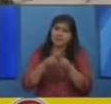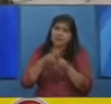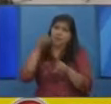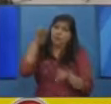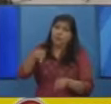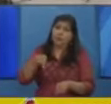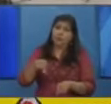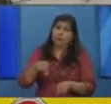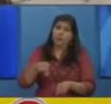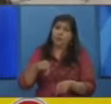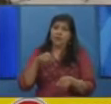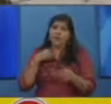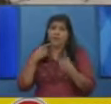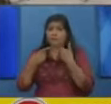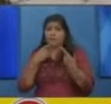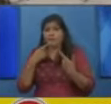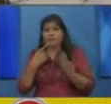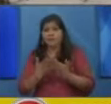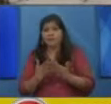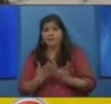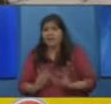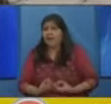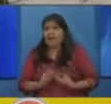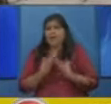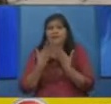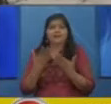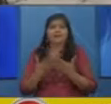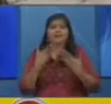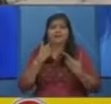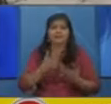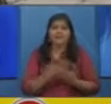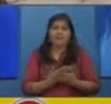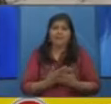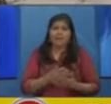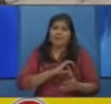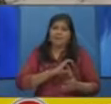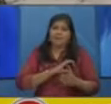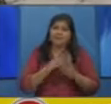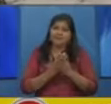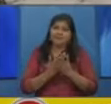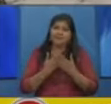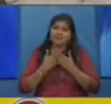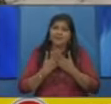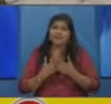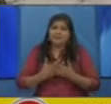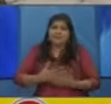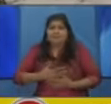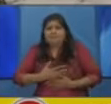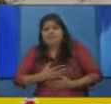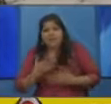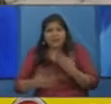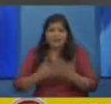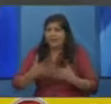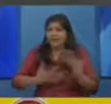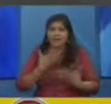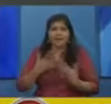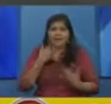उनकी विनोदपूर्ण बातें मुझे इतना हंसाती थी कि हंसते हंसते पेट में बल पड़ जाते